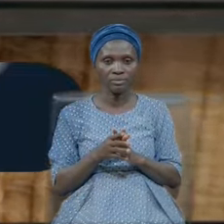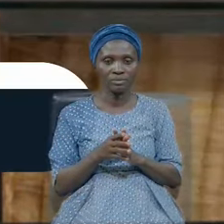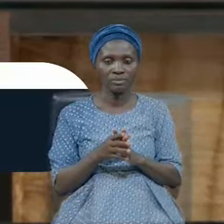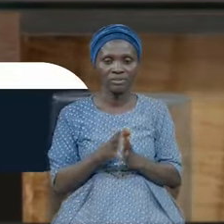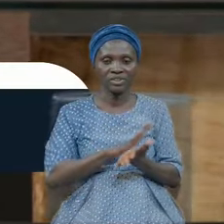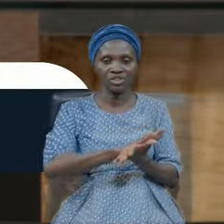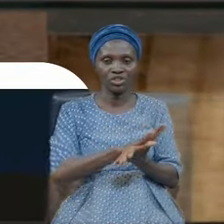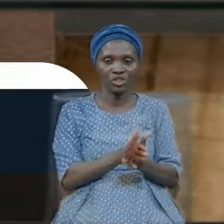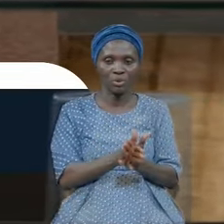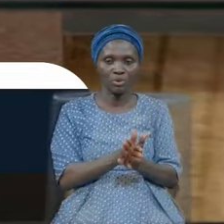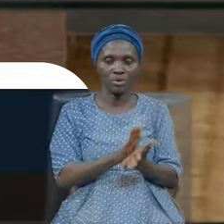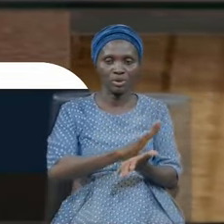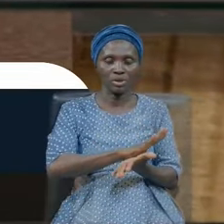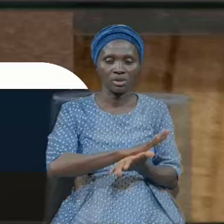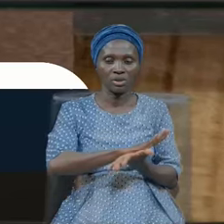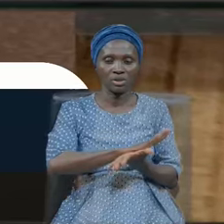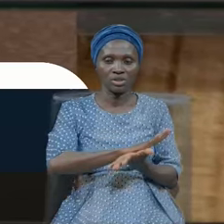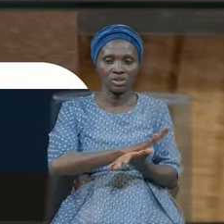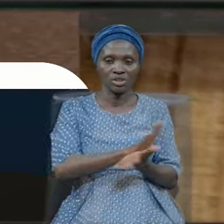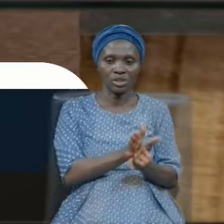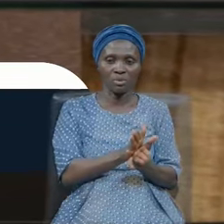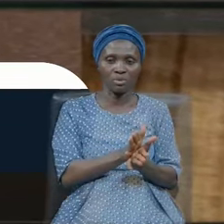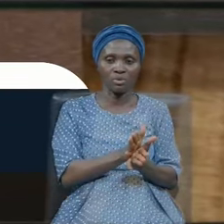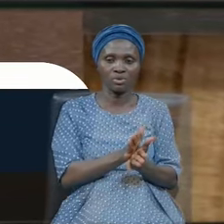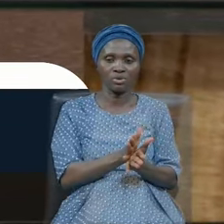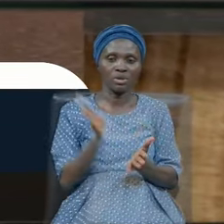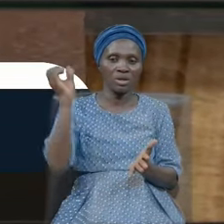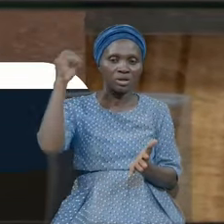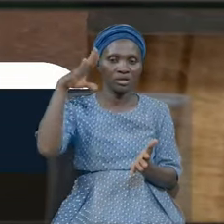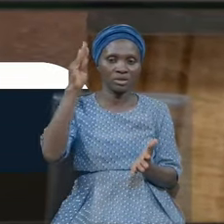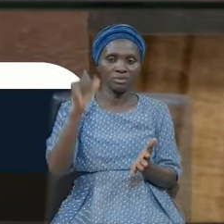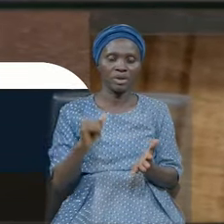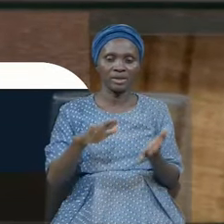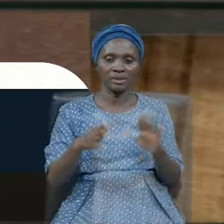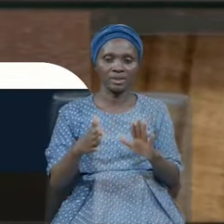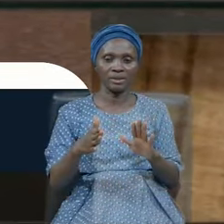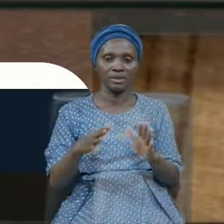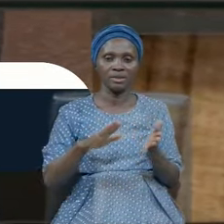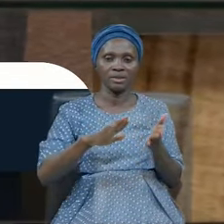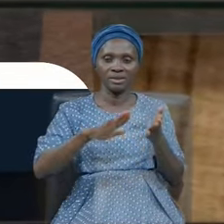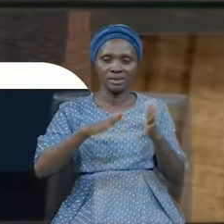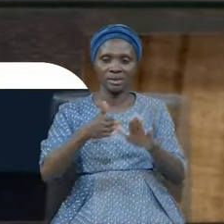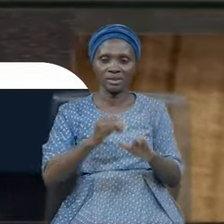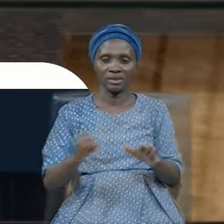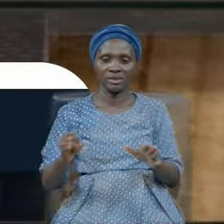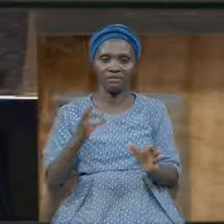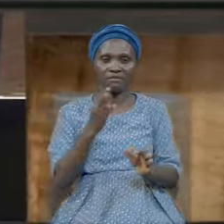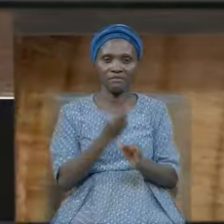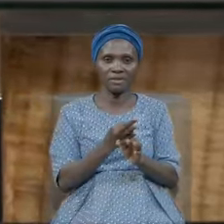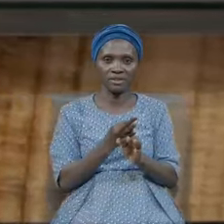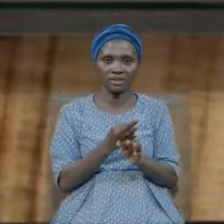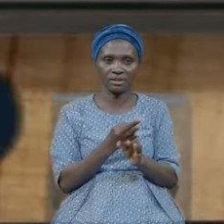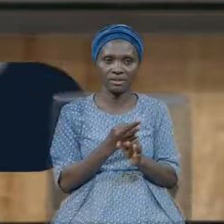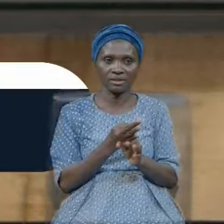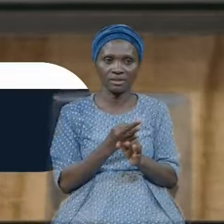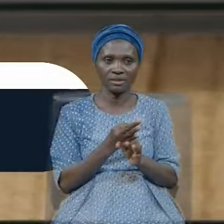outragée ou la grâce bafouée par la foi morte et assourdissante.